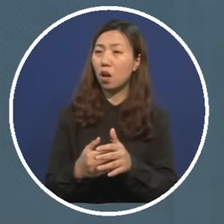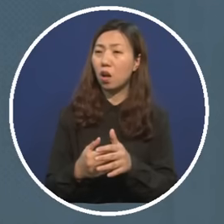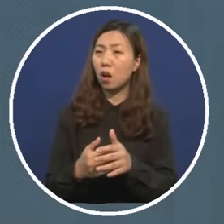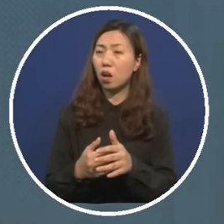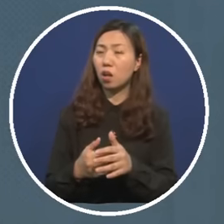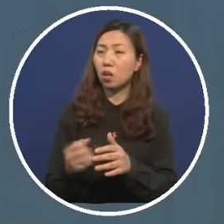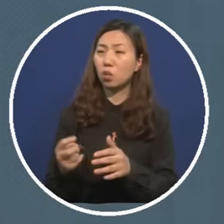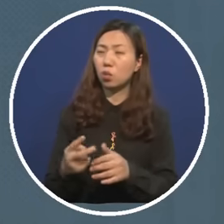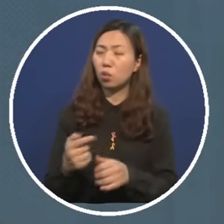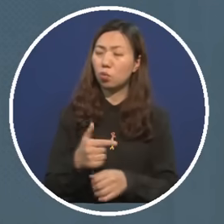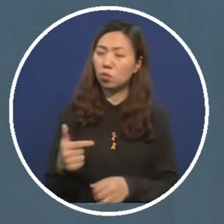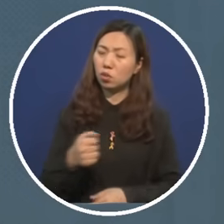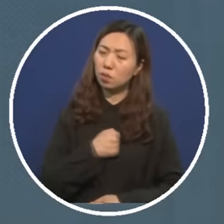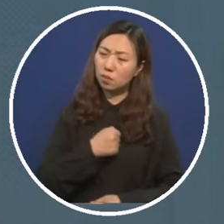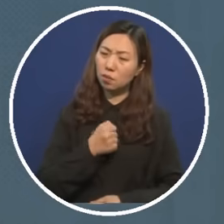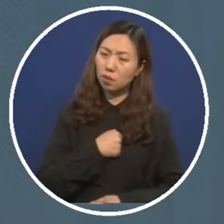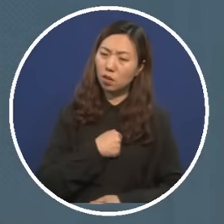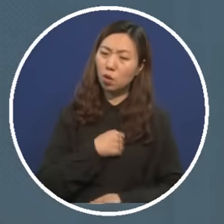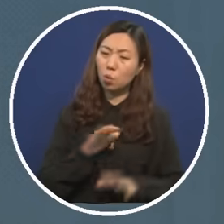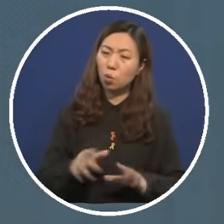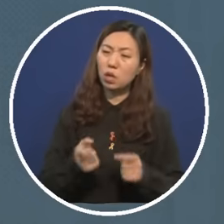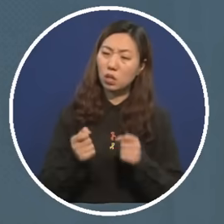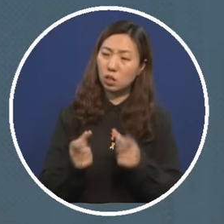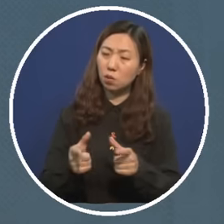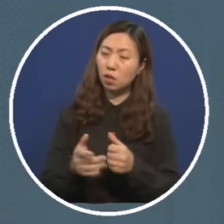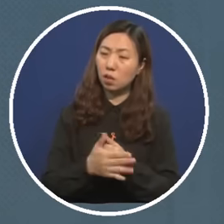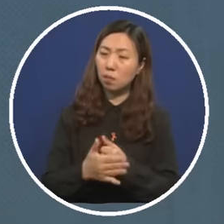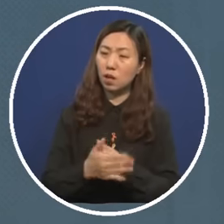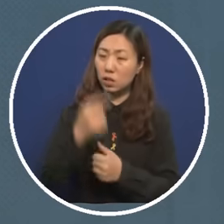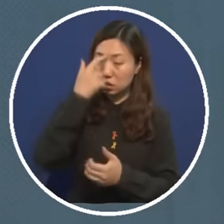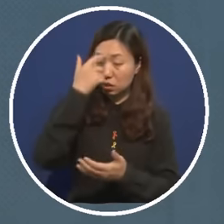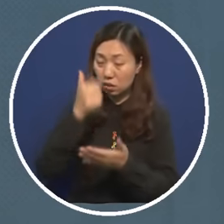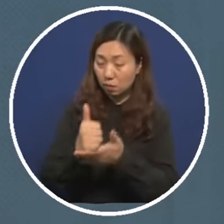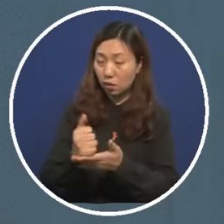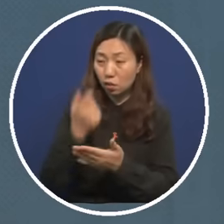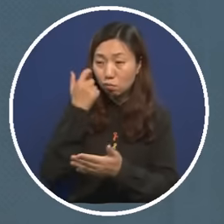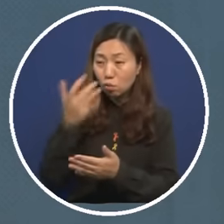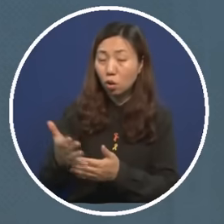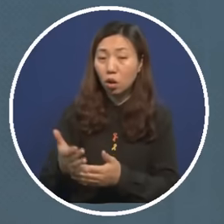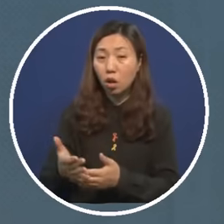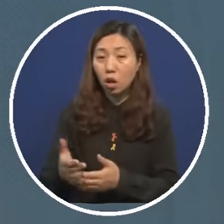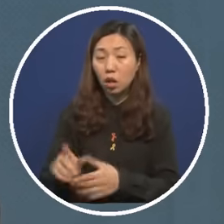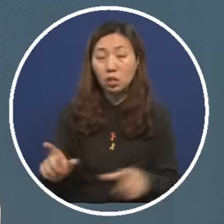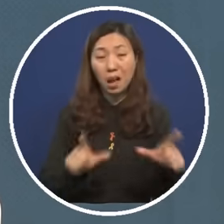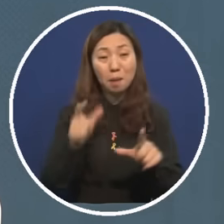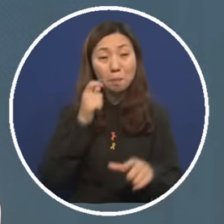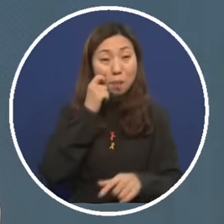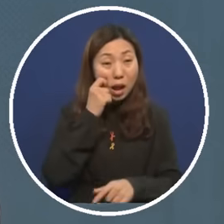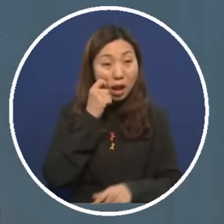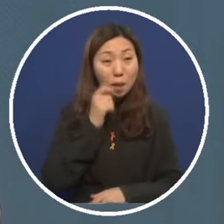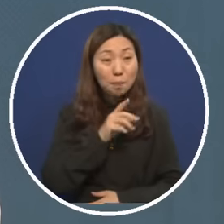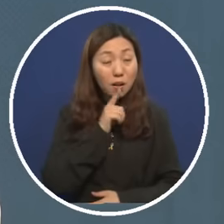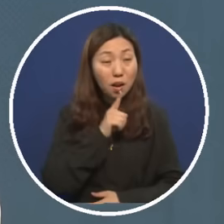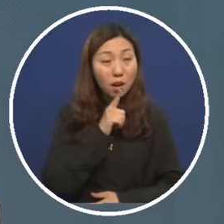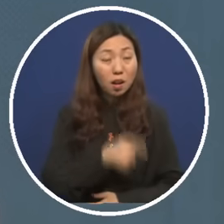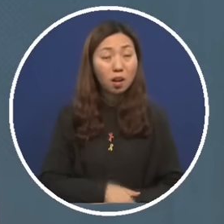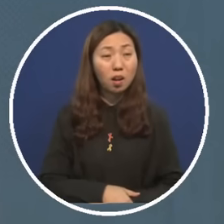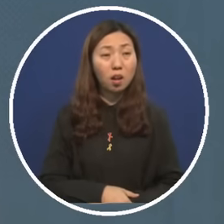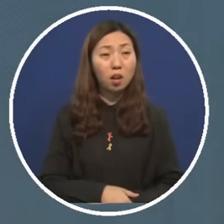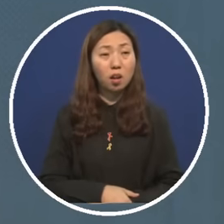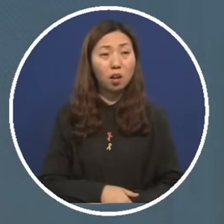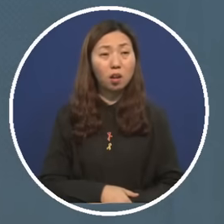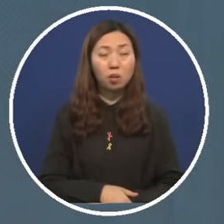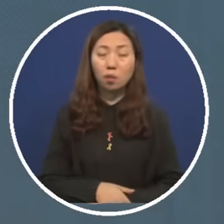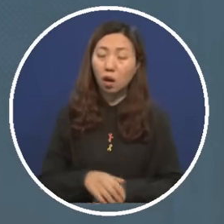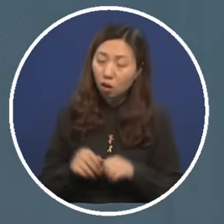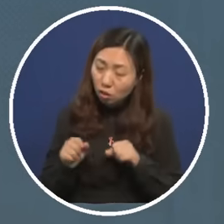답답하고 이런 네. 기회가 있어서 지금 스님한테 아니 그러니까 뭐 살겠다며요? 네. 그러면